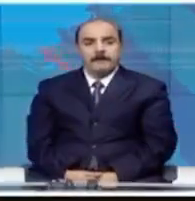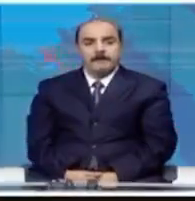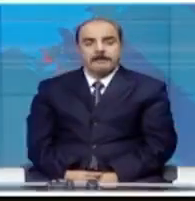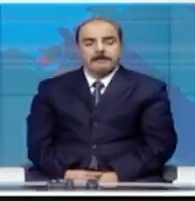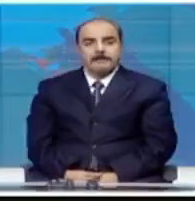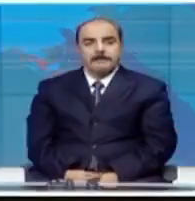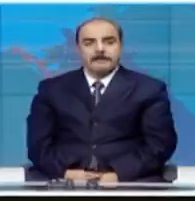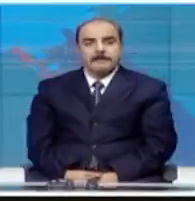القومي